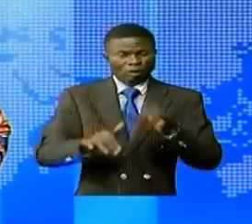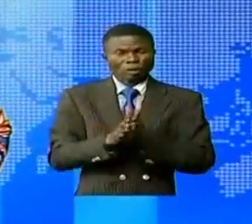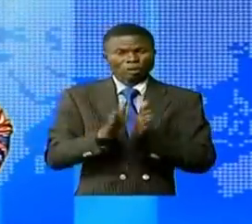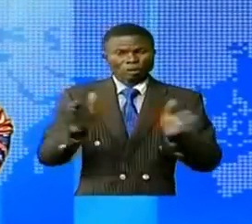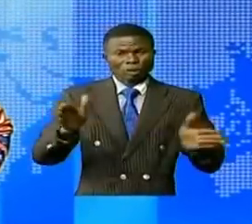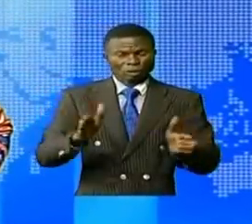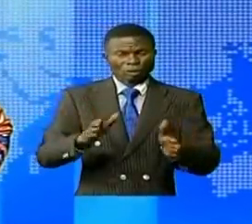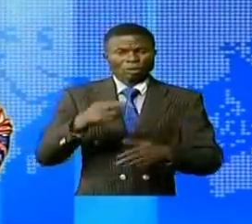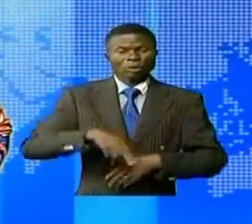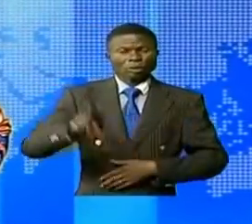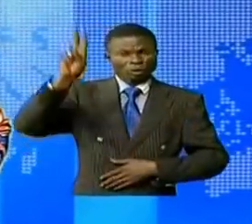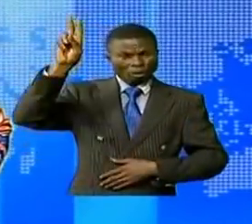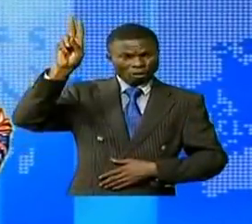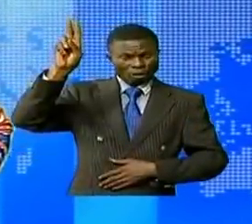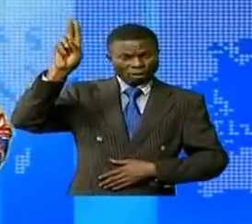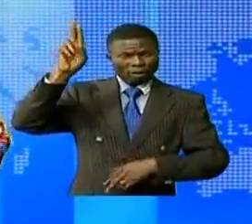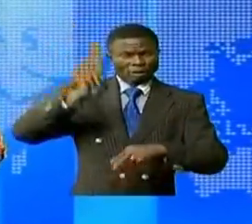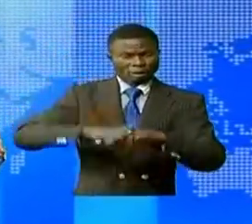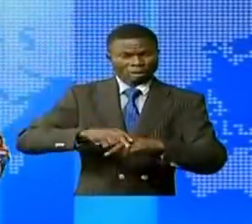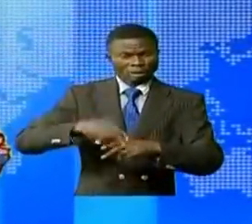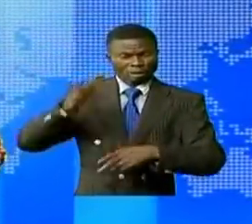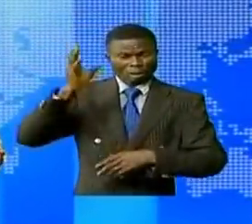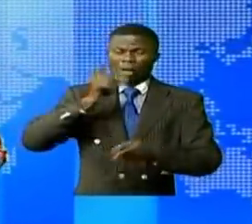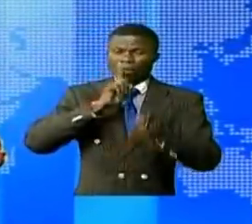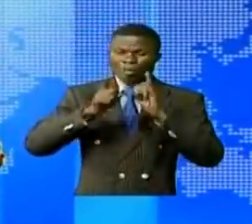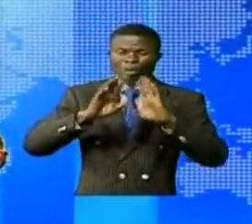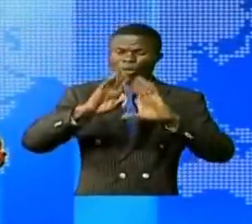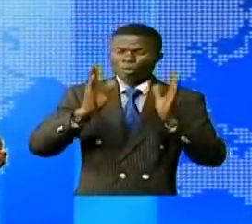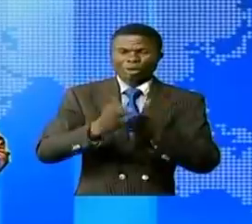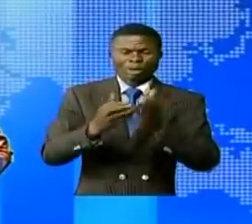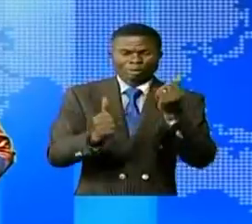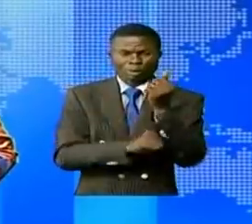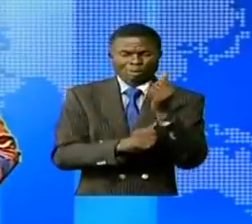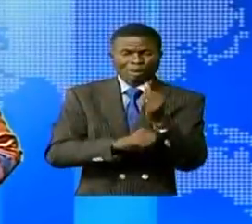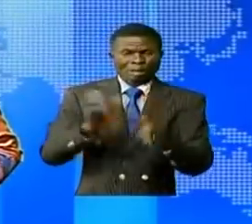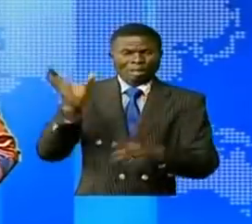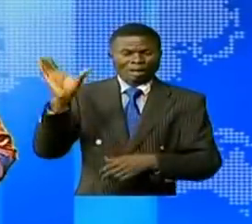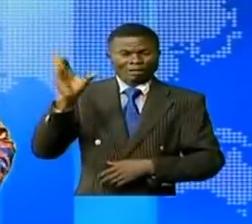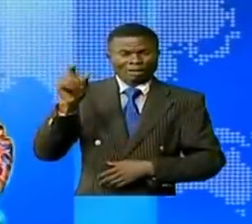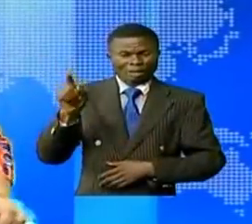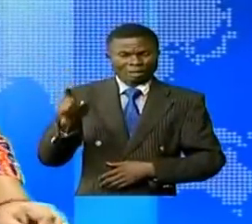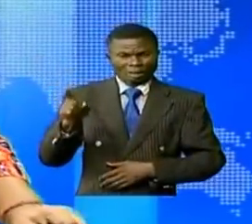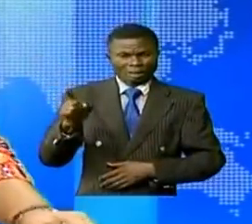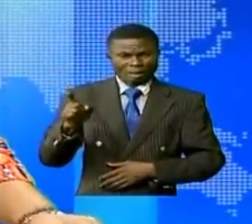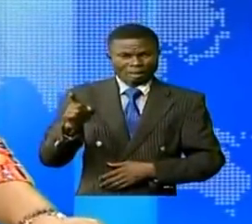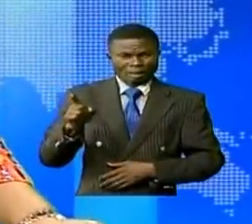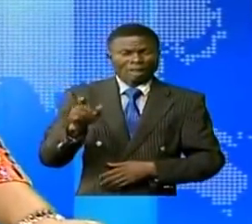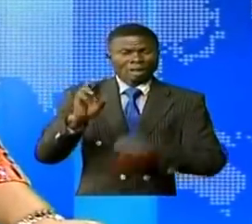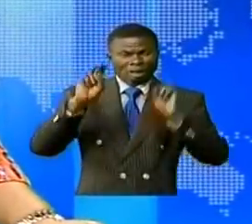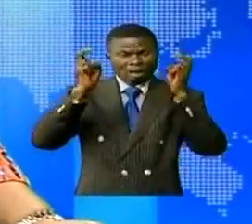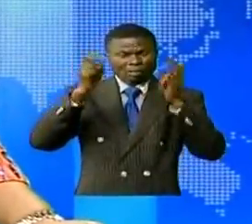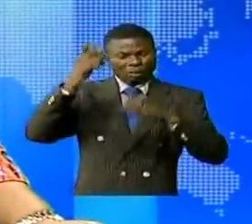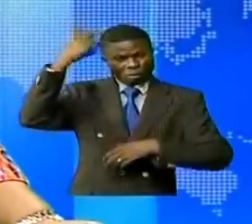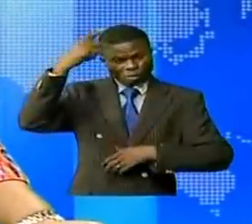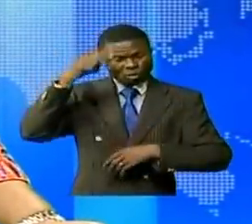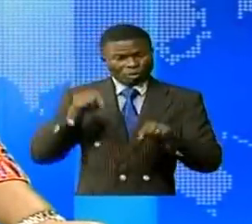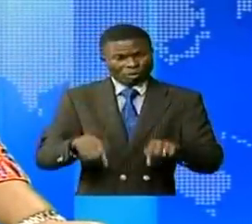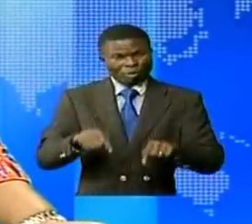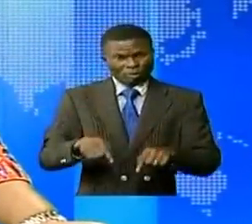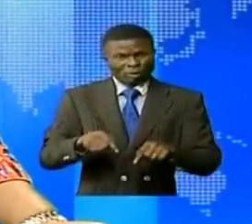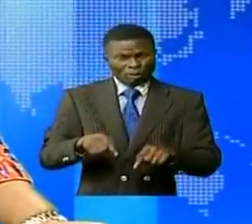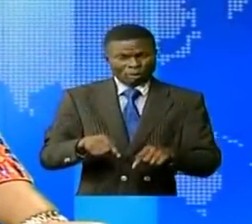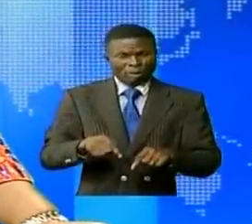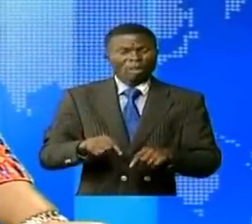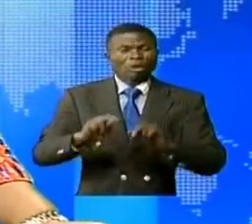de l'UDPS était à Tshilingué où il a échangé avec la population de ce territoire du pays sur les sujets politiques de l'heure. Dans son